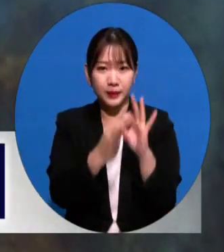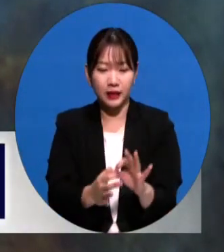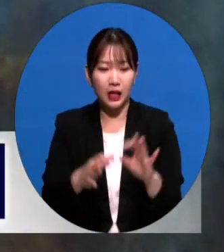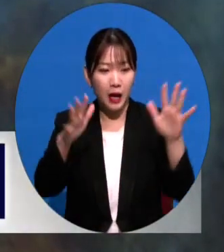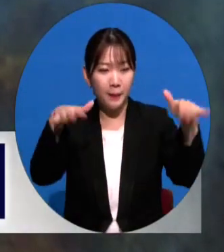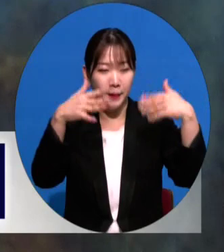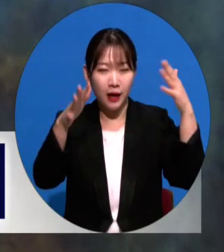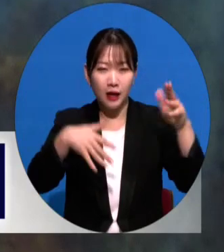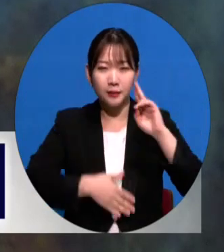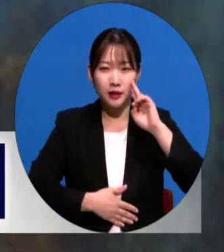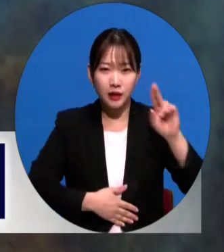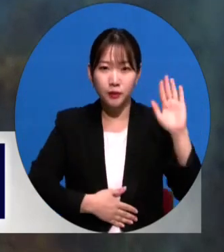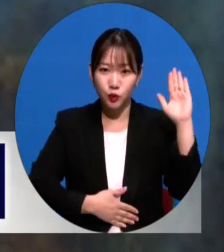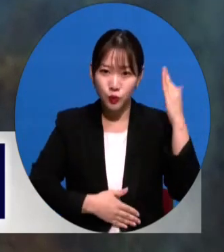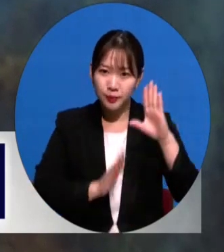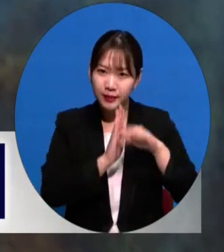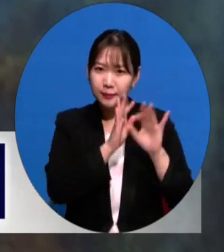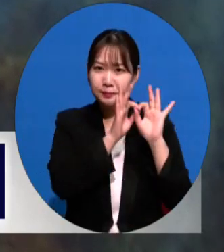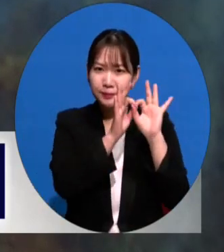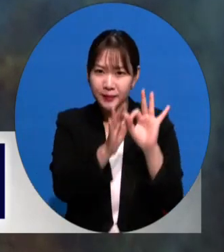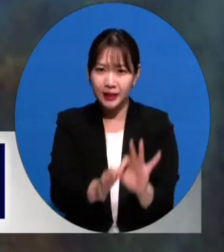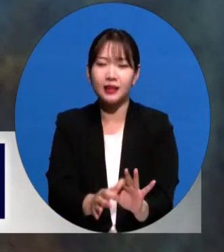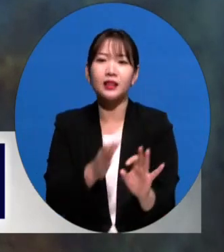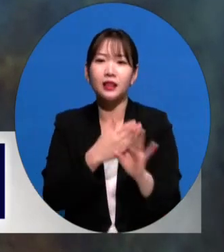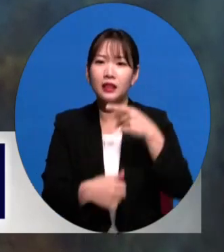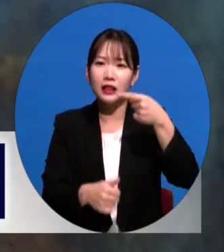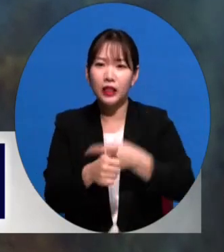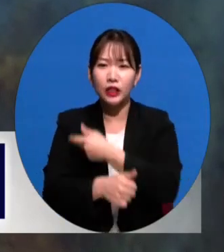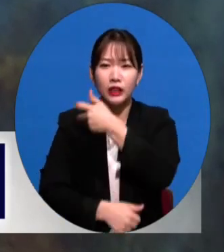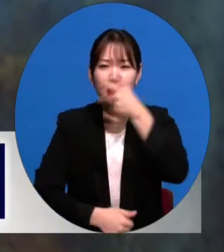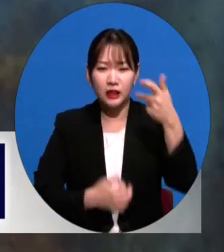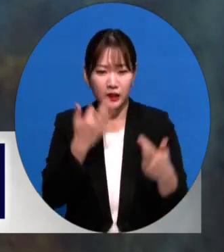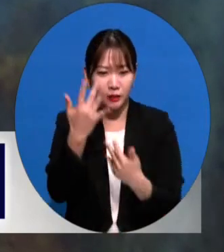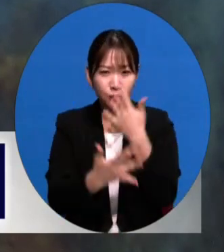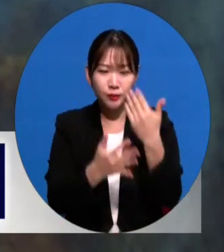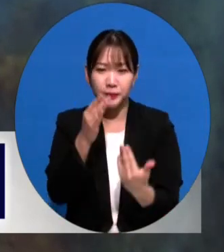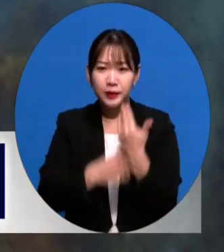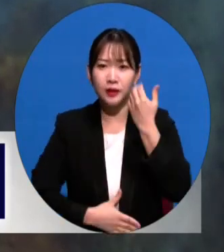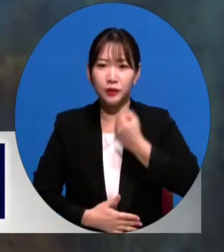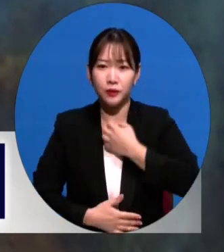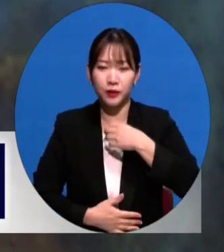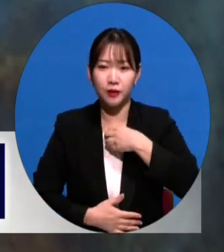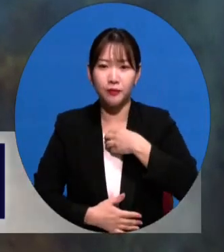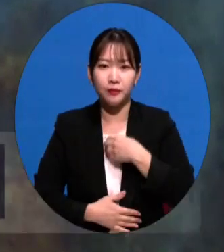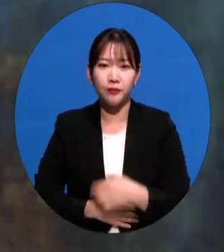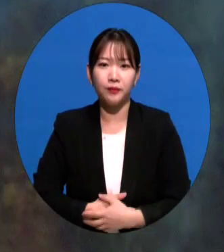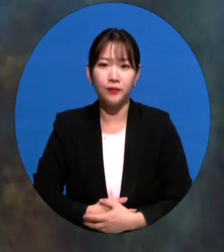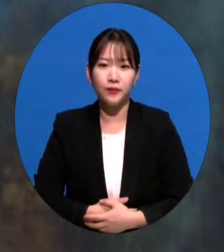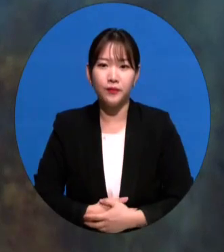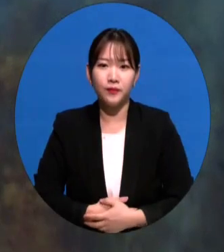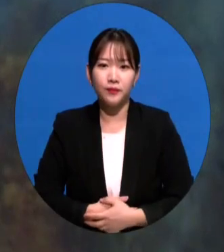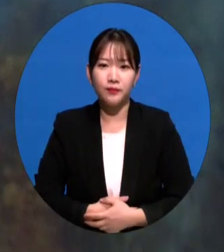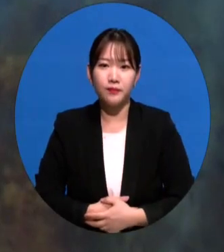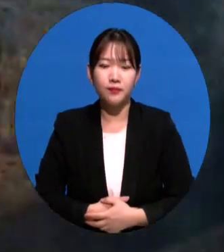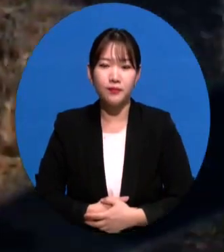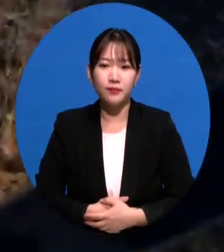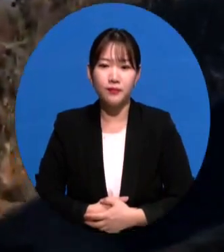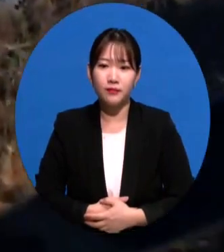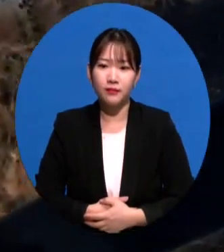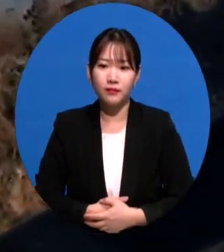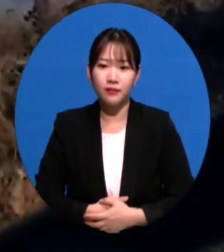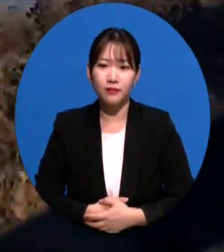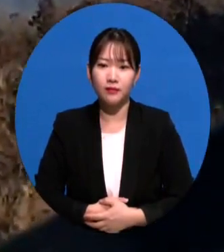바람도 많이 부는 요즘 같은 날씨가 계속되면 대형 산불이 날 수도 있습니다. 김초롱 기자입니다.